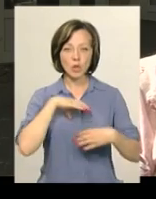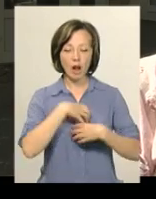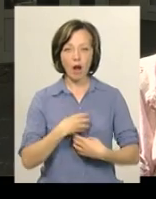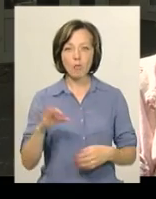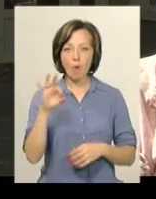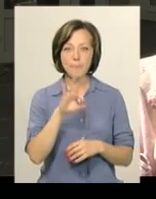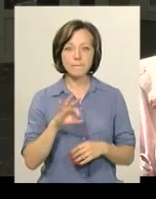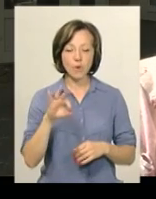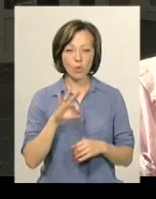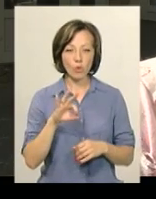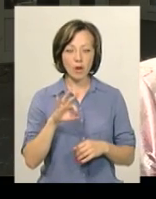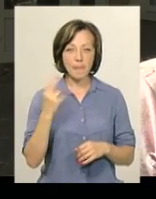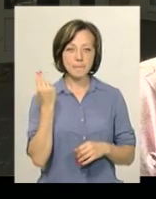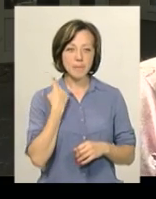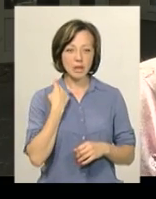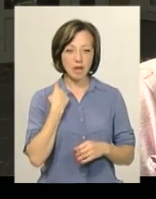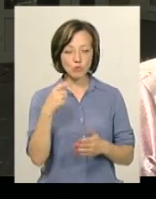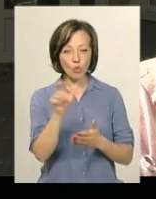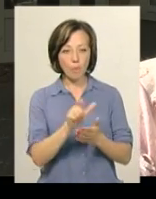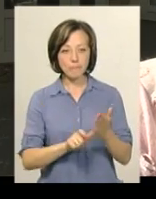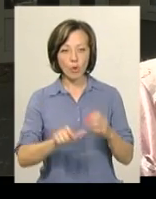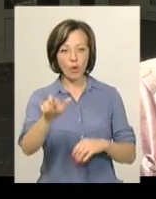про британського поета